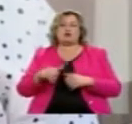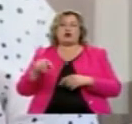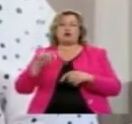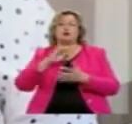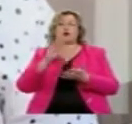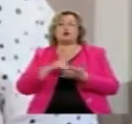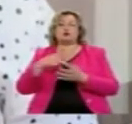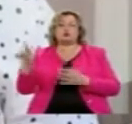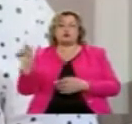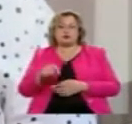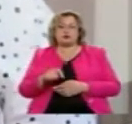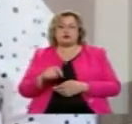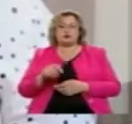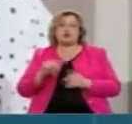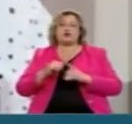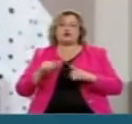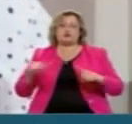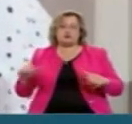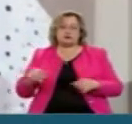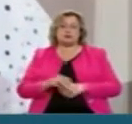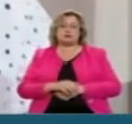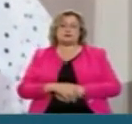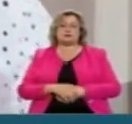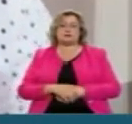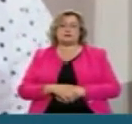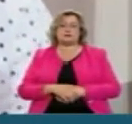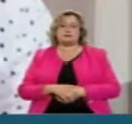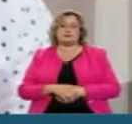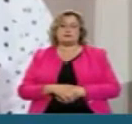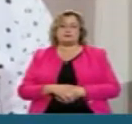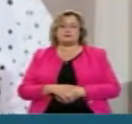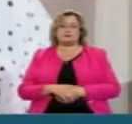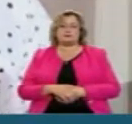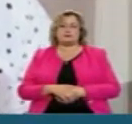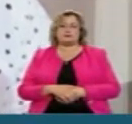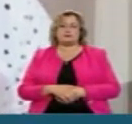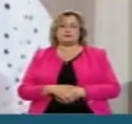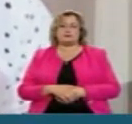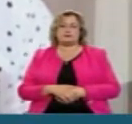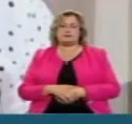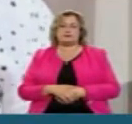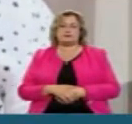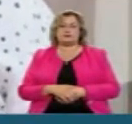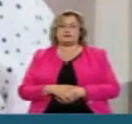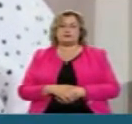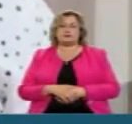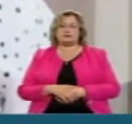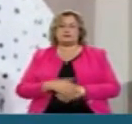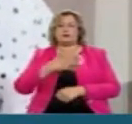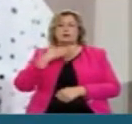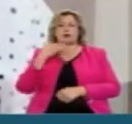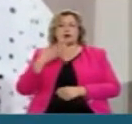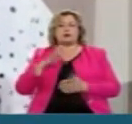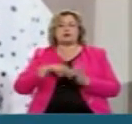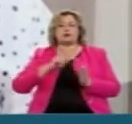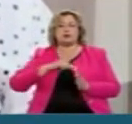Нұрсұлтан, Түркістан облыстарынан келіп жатыр. Оларға әлеуметтік көмек, тиісті көмек қайдан көрсетіледі? Иә,